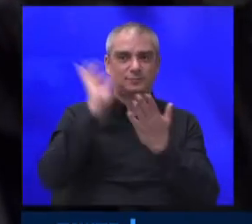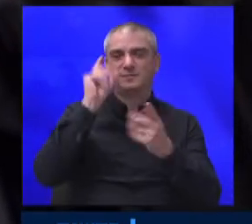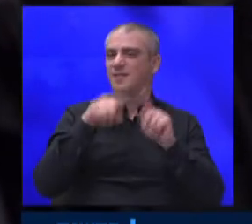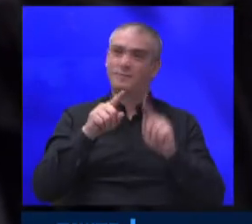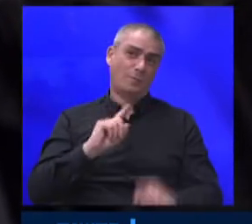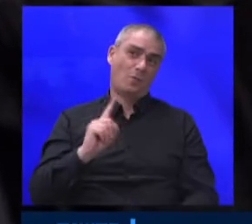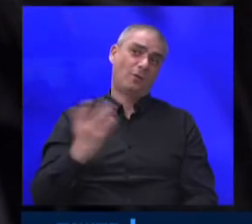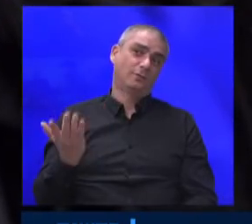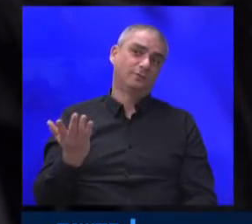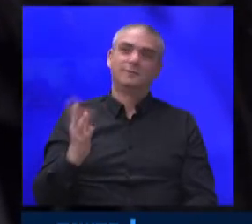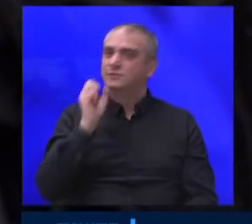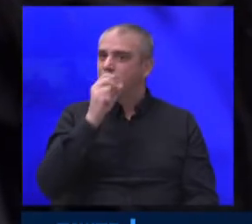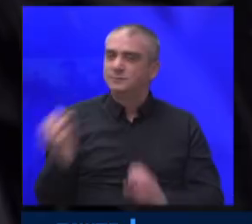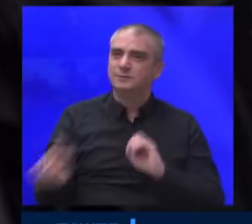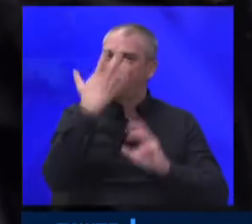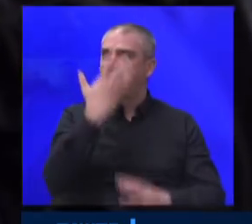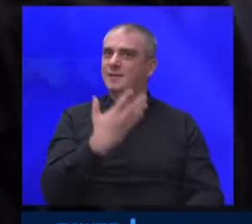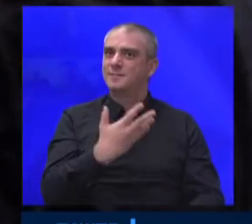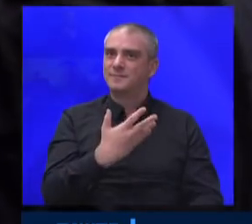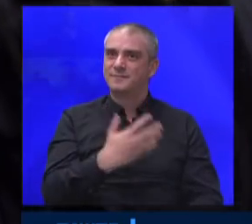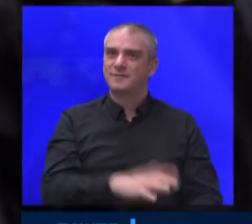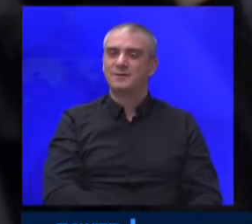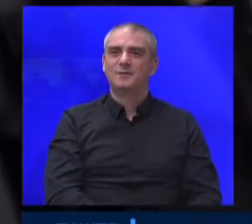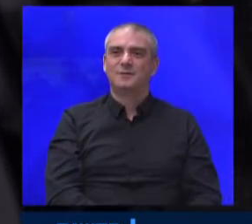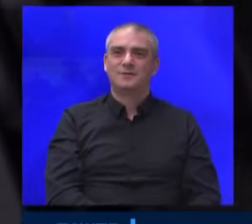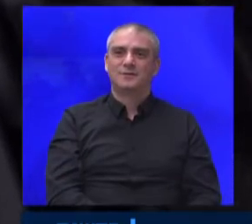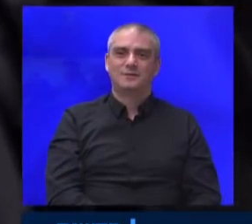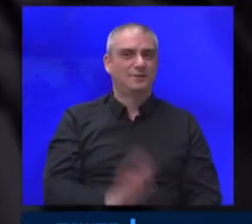שירים זרקתם החוצה? זה לא מגלים. לא